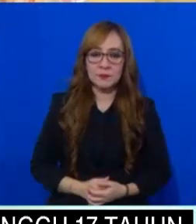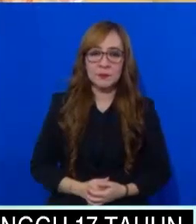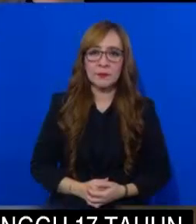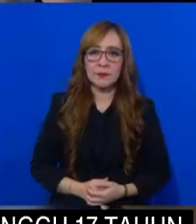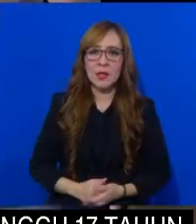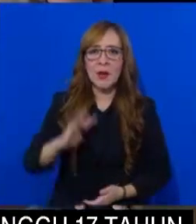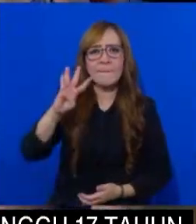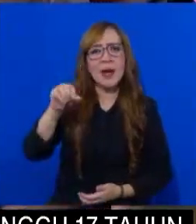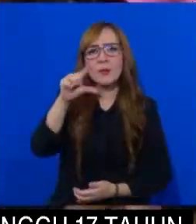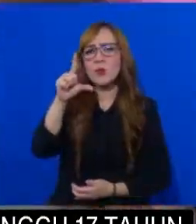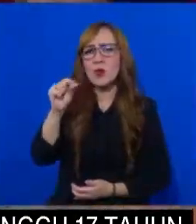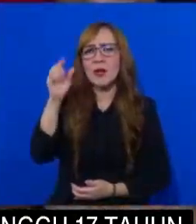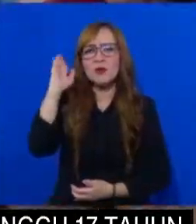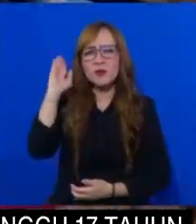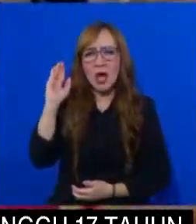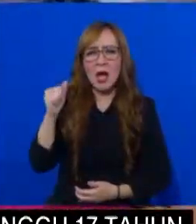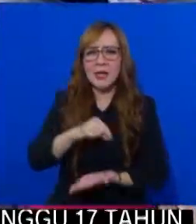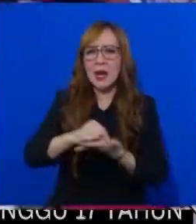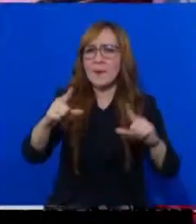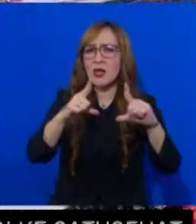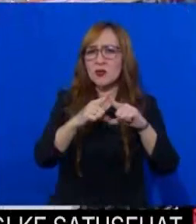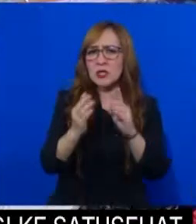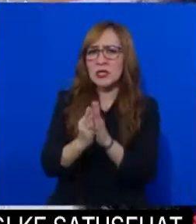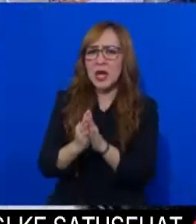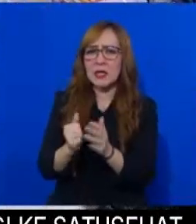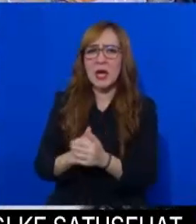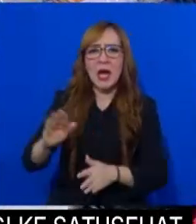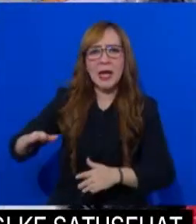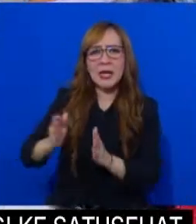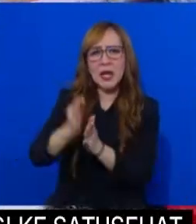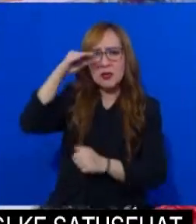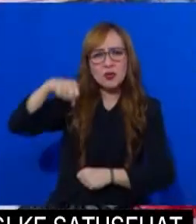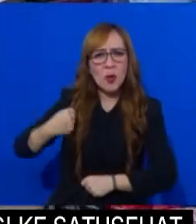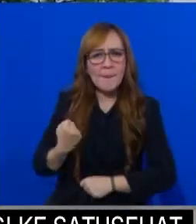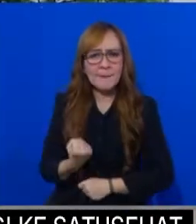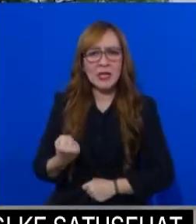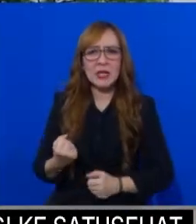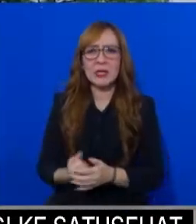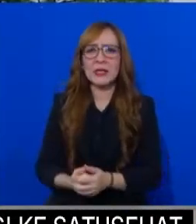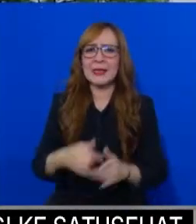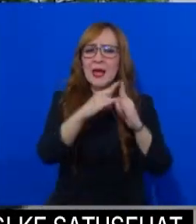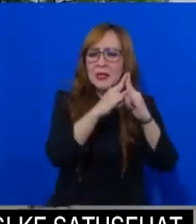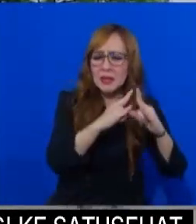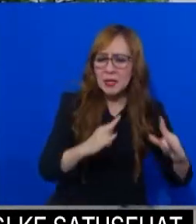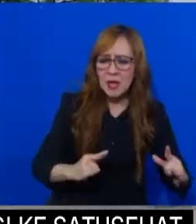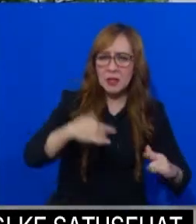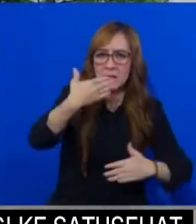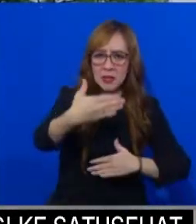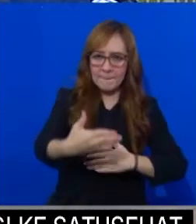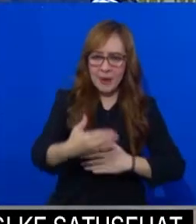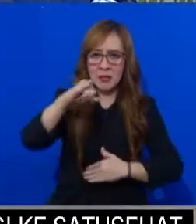Sudah 4 bulan, Astuti bersama suami dan kedua anaknya tinggal di dalam tenda yang berada di depan